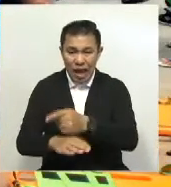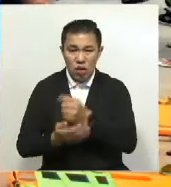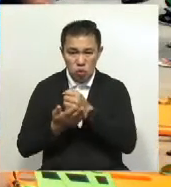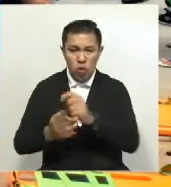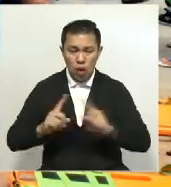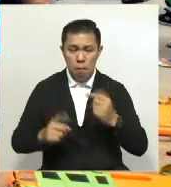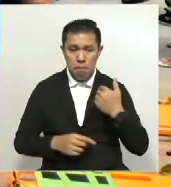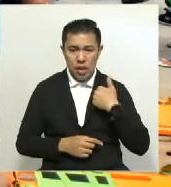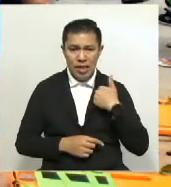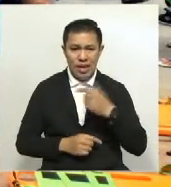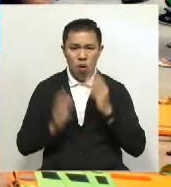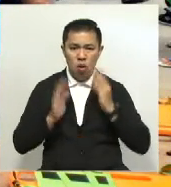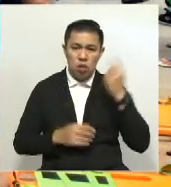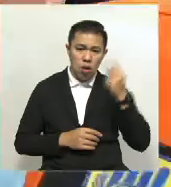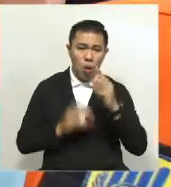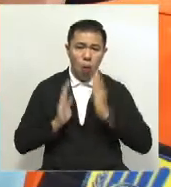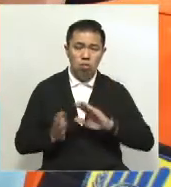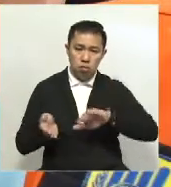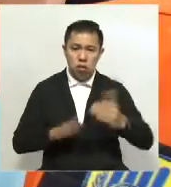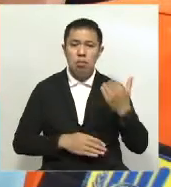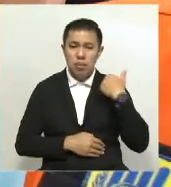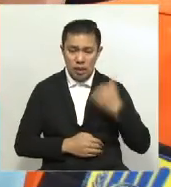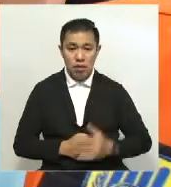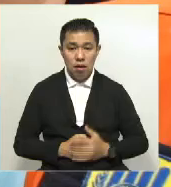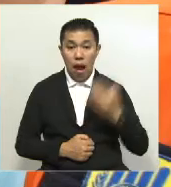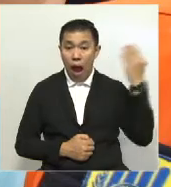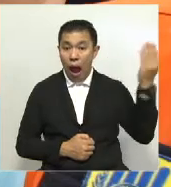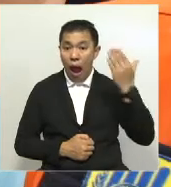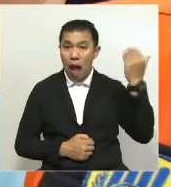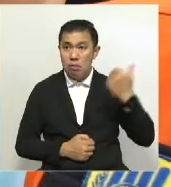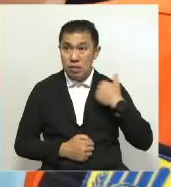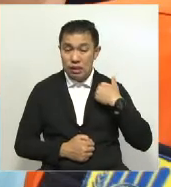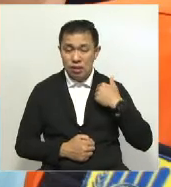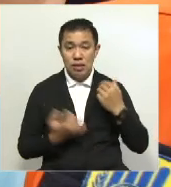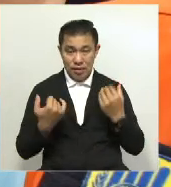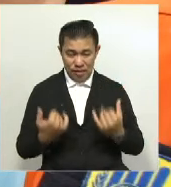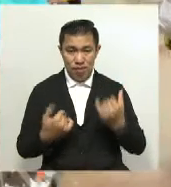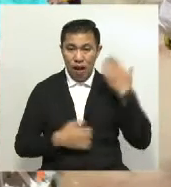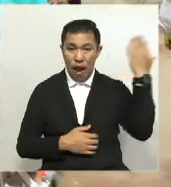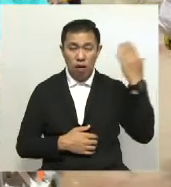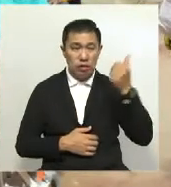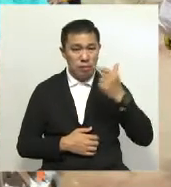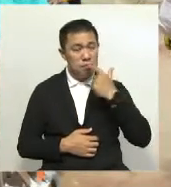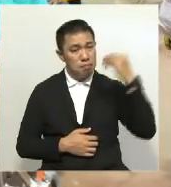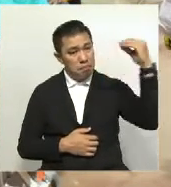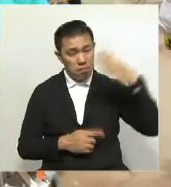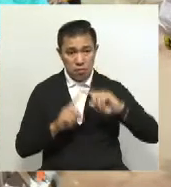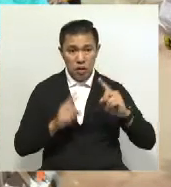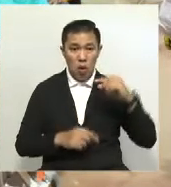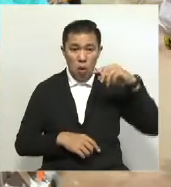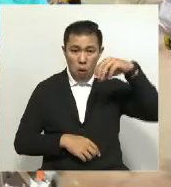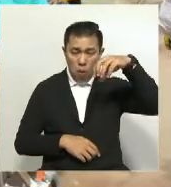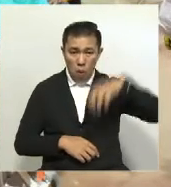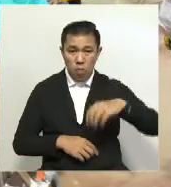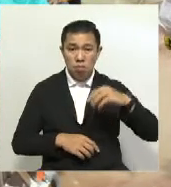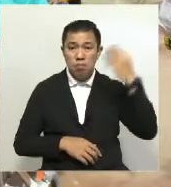ก็ยังทำให้เหตุการณ์ที่เกิดขึ้นนั้นมีผู้เสียชีวิตตามมาอากาศในขณะนี้นะคะแม้ว่าวันนี้อากาศท้องฟ้าสดใสแต่ว่ากรมอุตุนิยมวิทยา